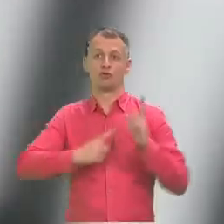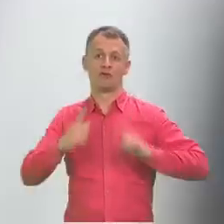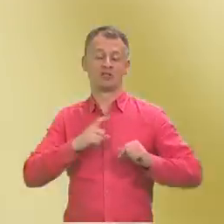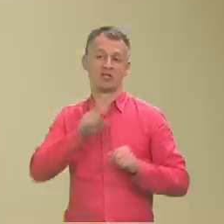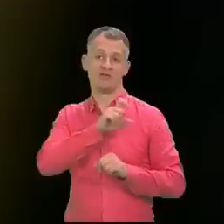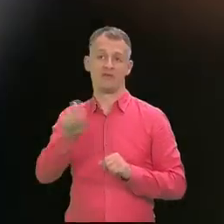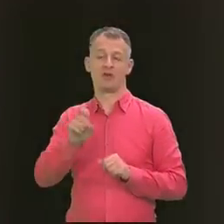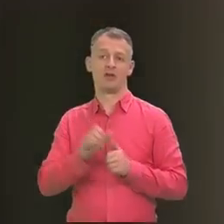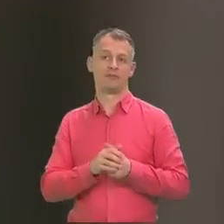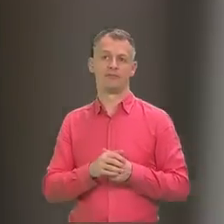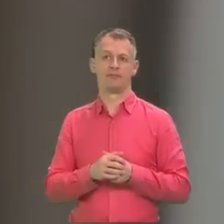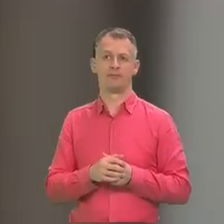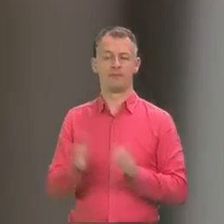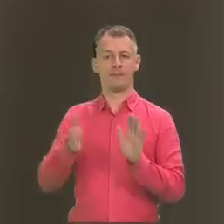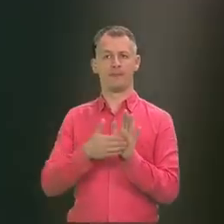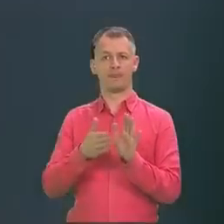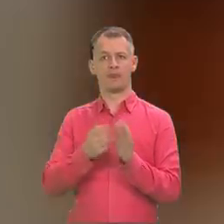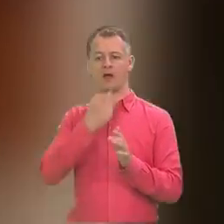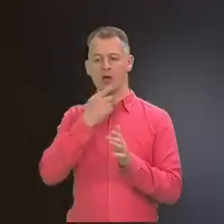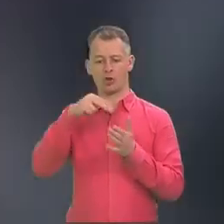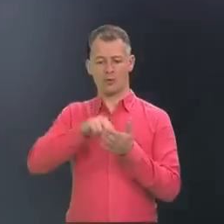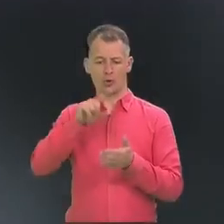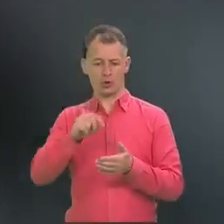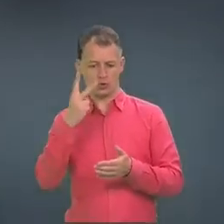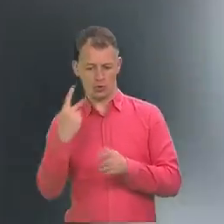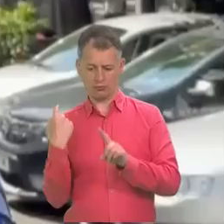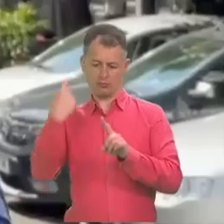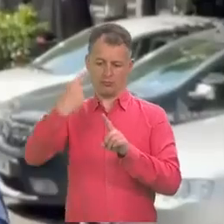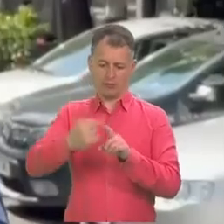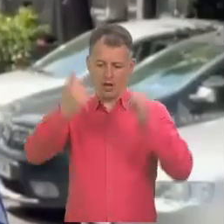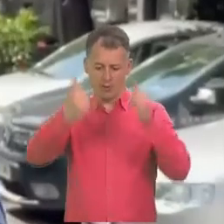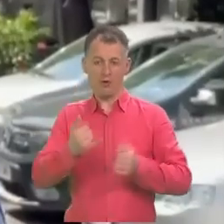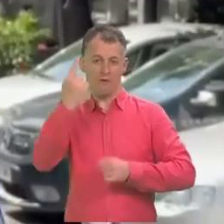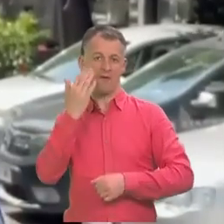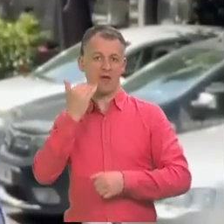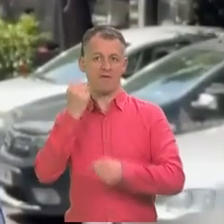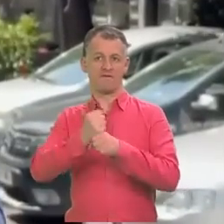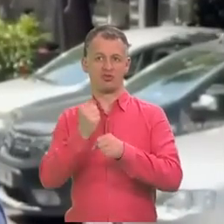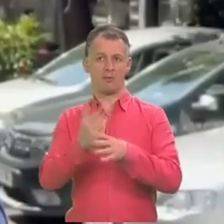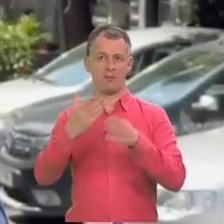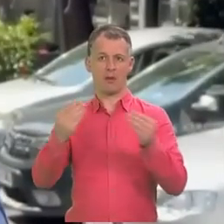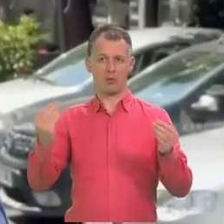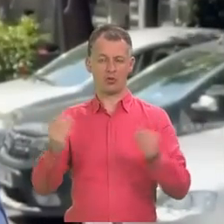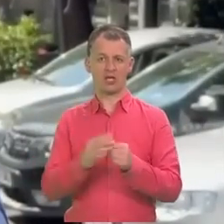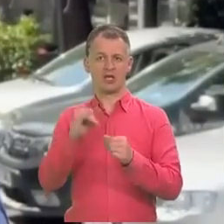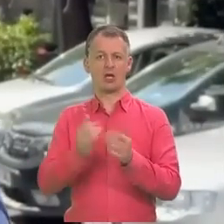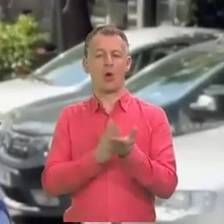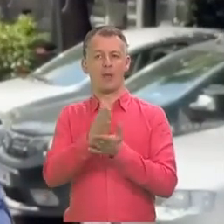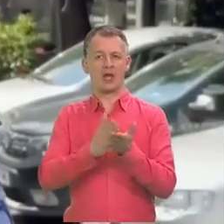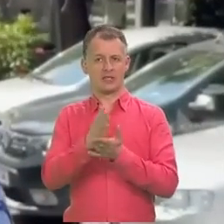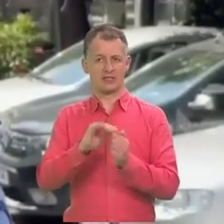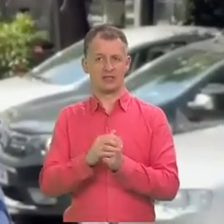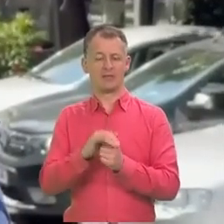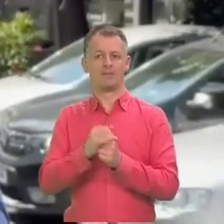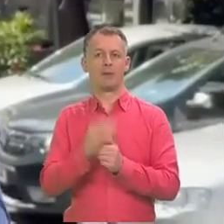culpă. În fapt, din anul 2022 până în prezent, o femeie ar fi efectuat mai multe intervenții de